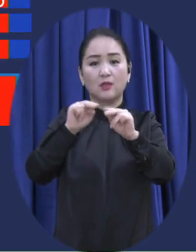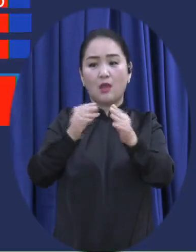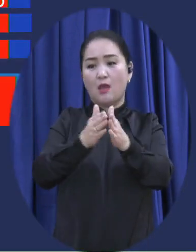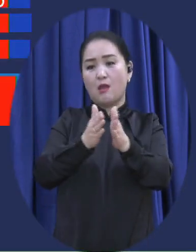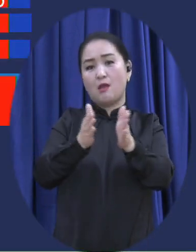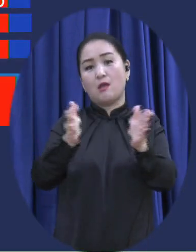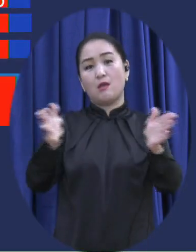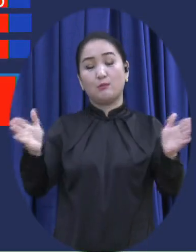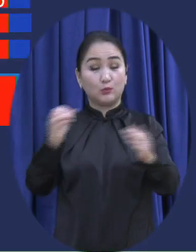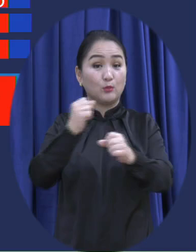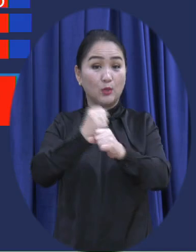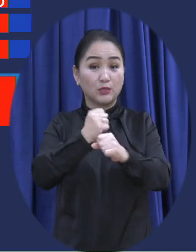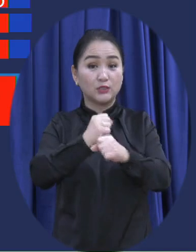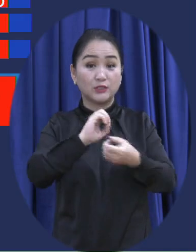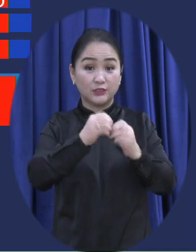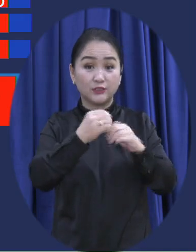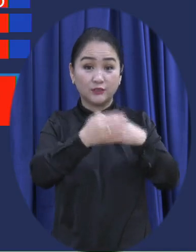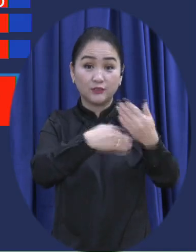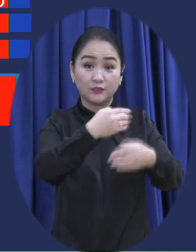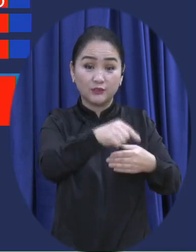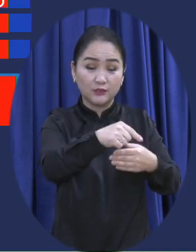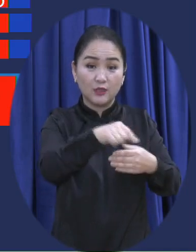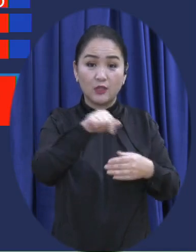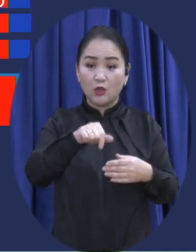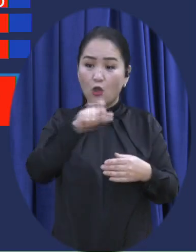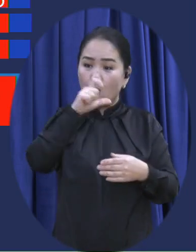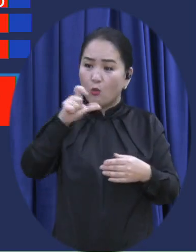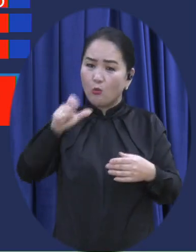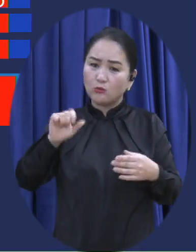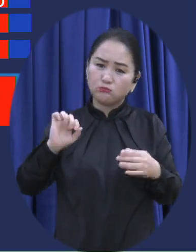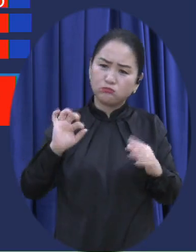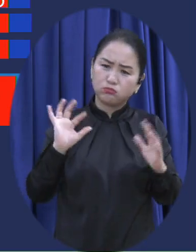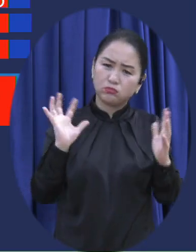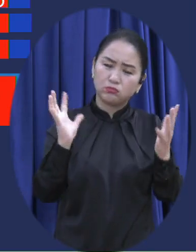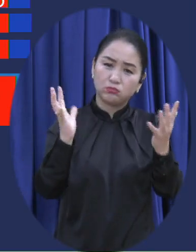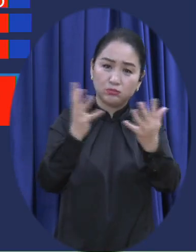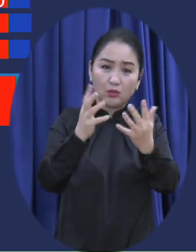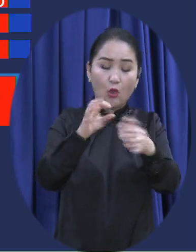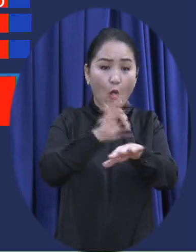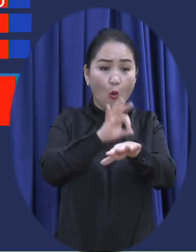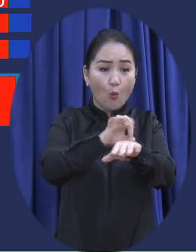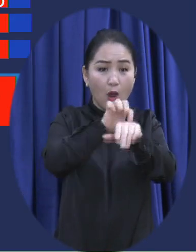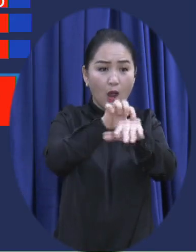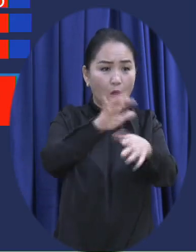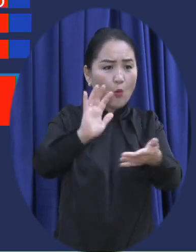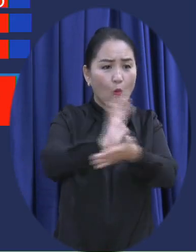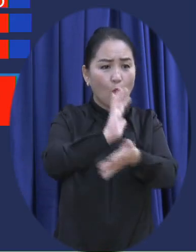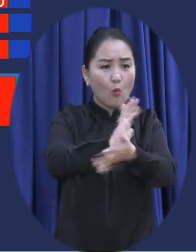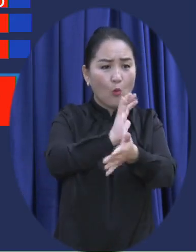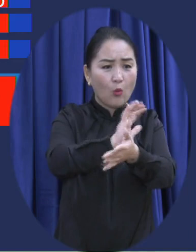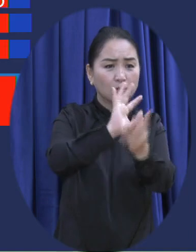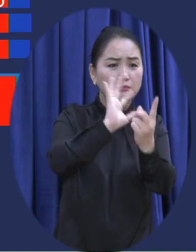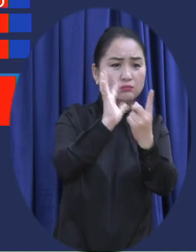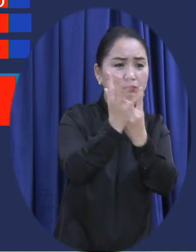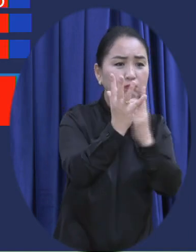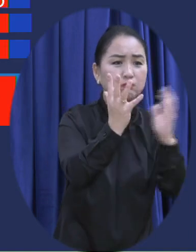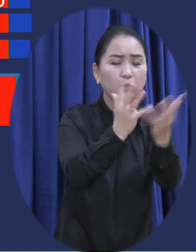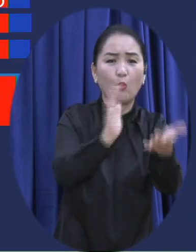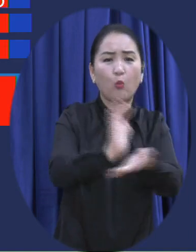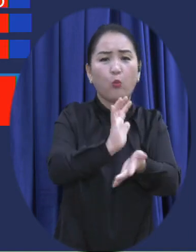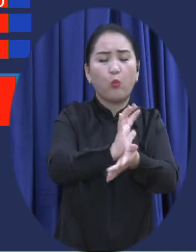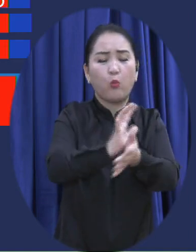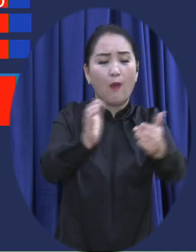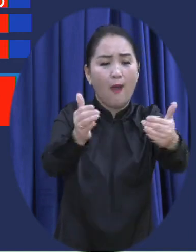хүрээтэй ажил болдог. Тэгээд бид нар бол ийм олон хүмүүс өвдөх тусам нь хавдлыг илрүүлдэг. Хавдлыг хэдий их илрүүлэн төдий